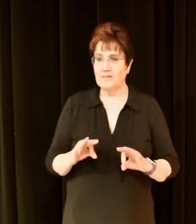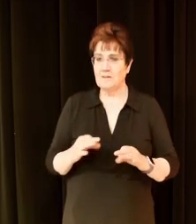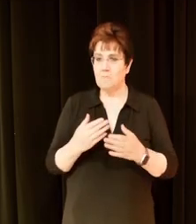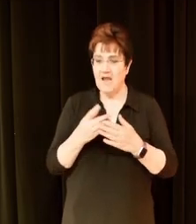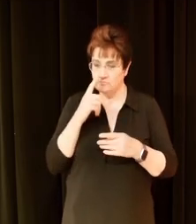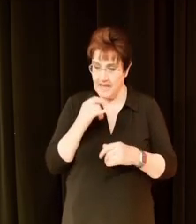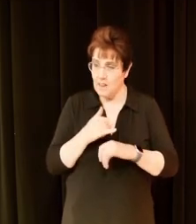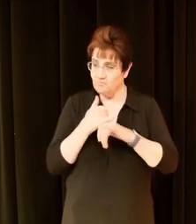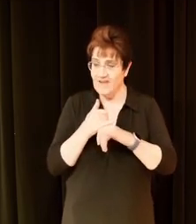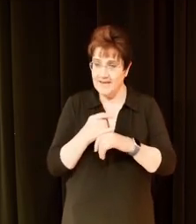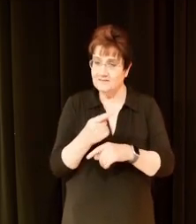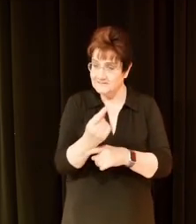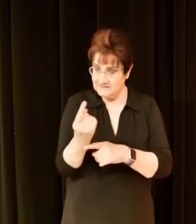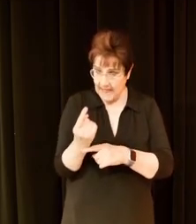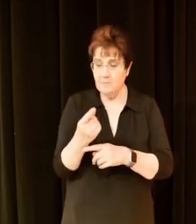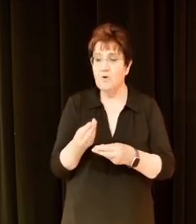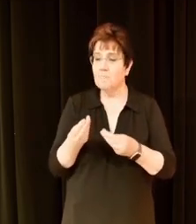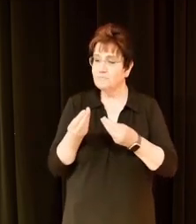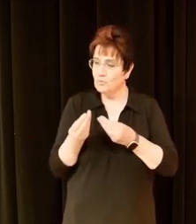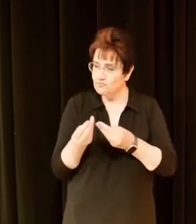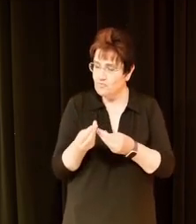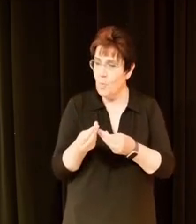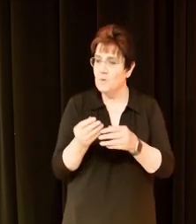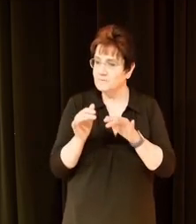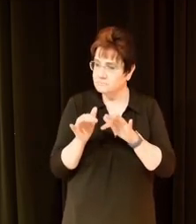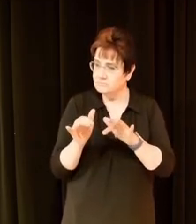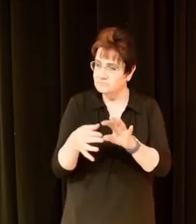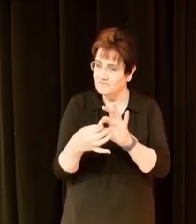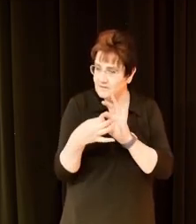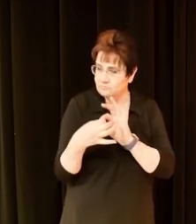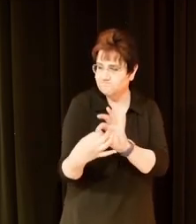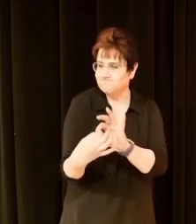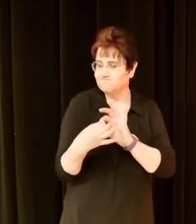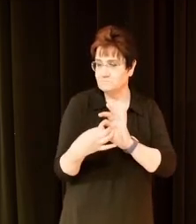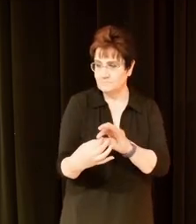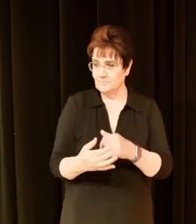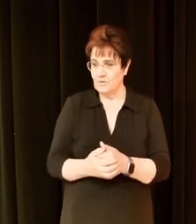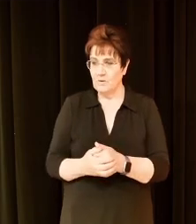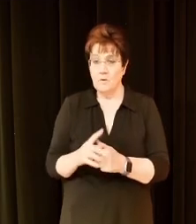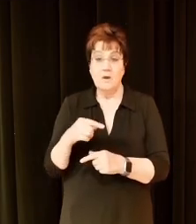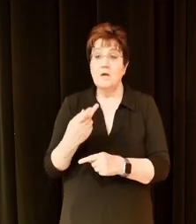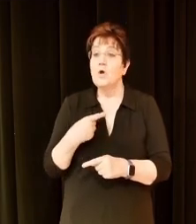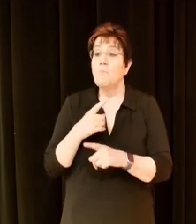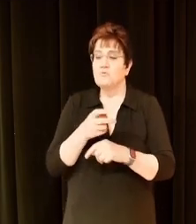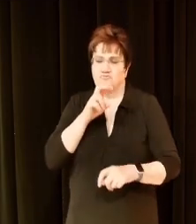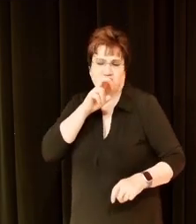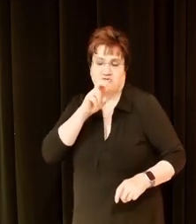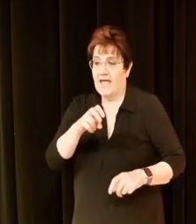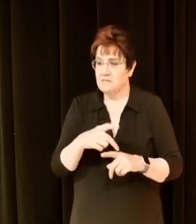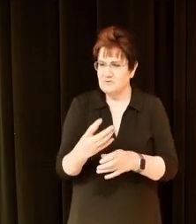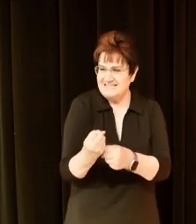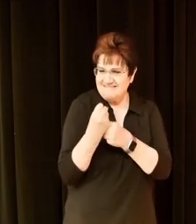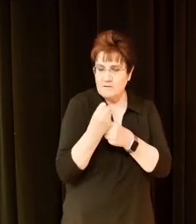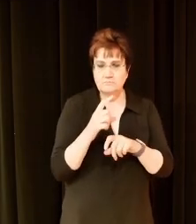die Pferde das Gegenüber spüren, dass wir mit ihnen zu tun haben. Und das muss ich dann nicht schreien und das muss ich auch nicht